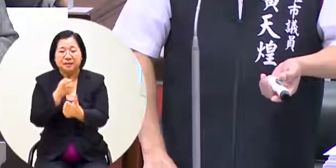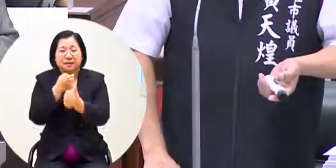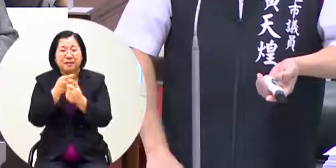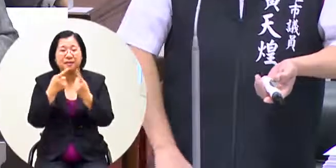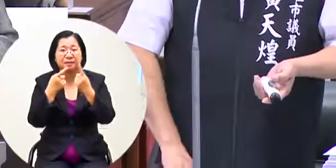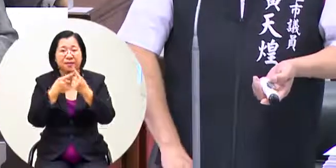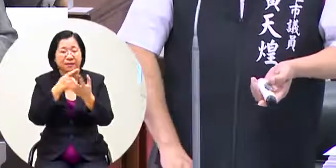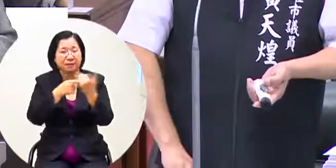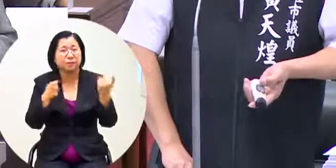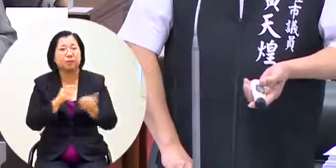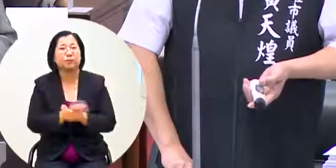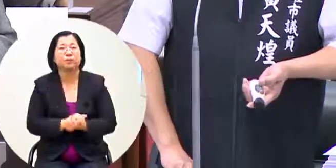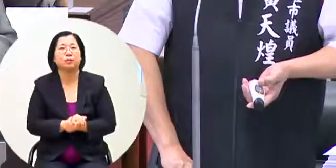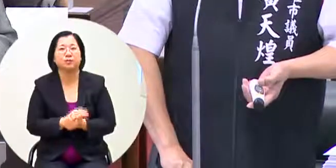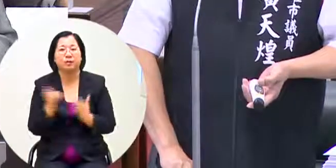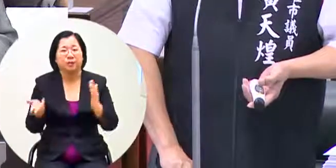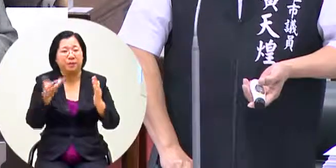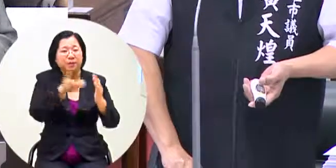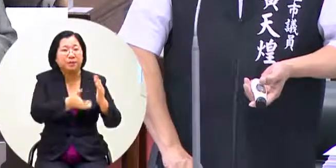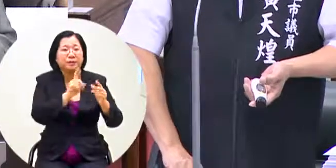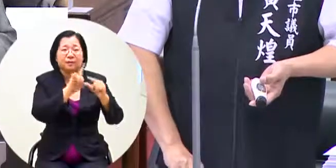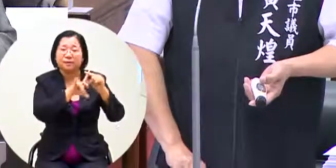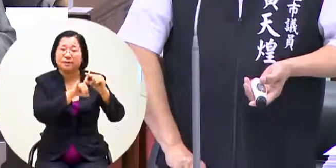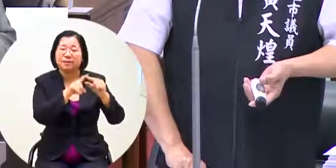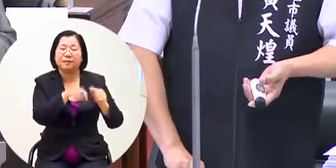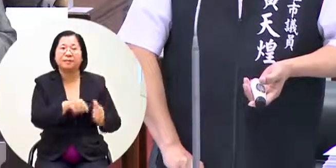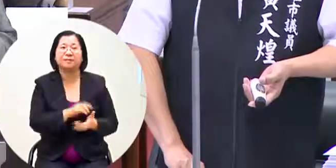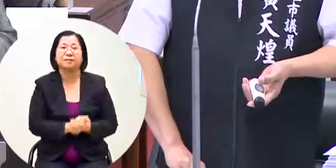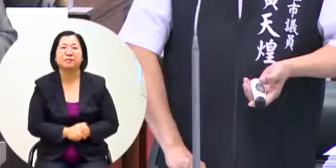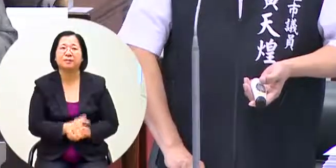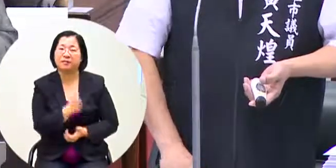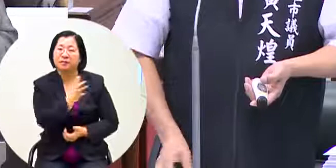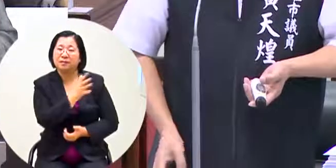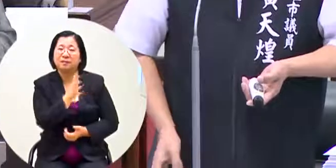多会爱支出吼